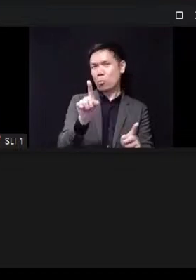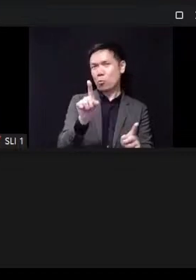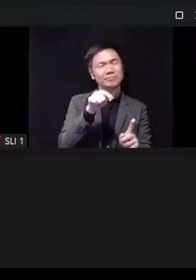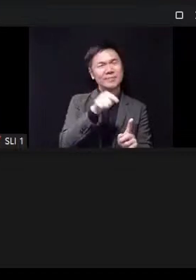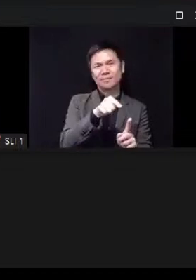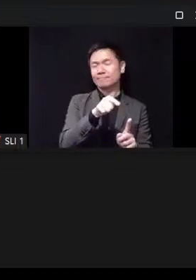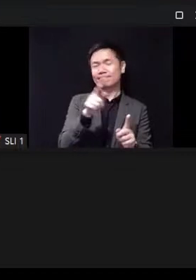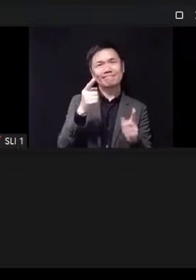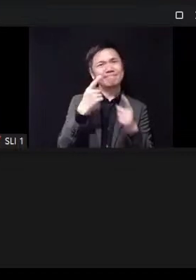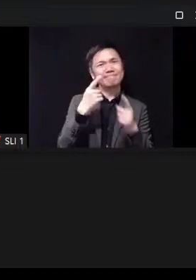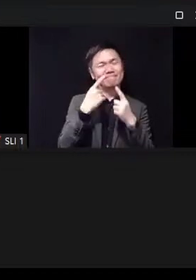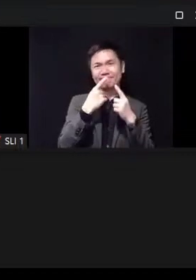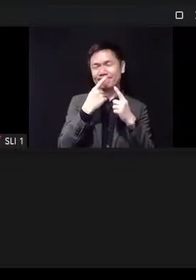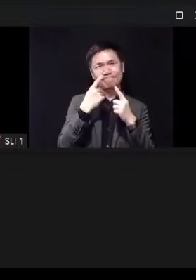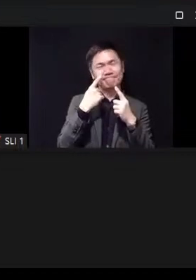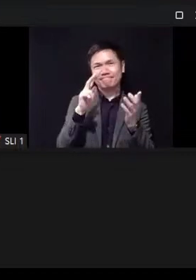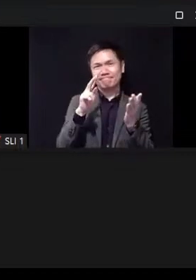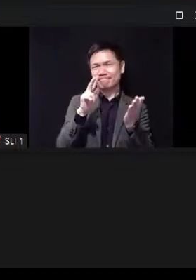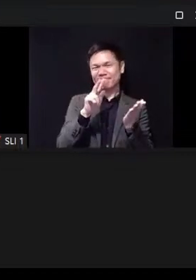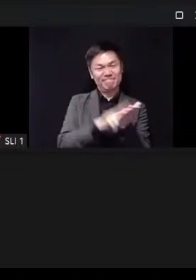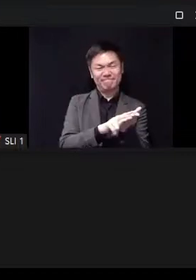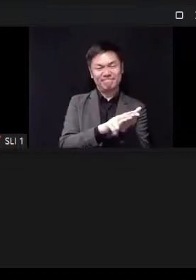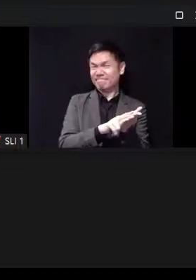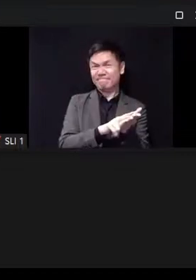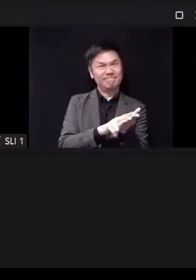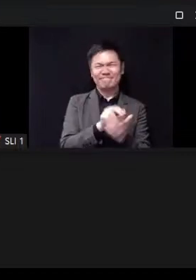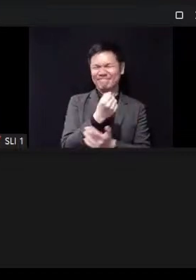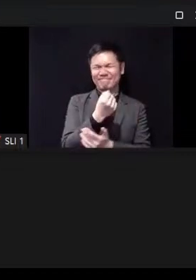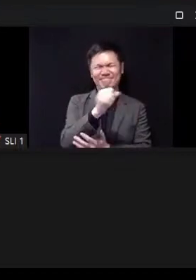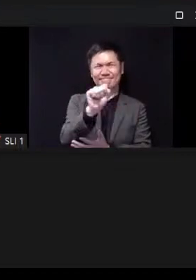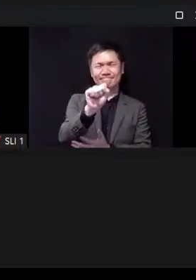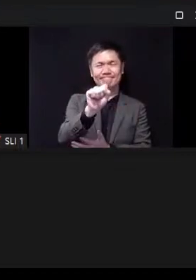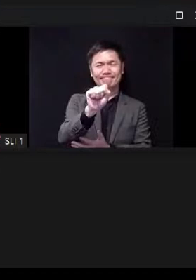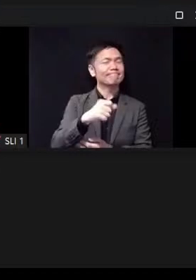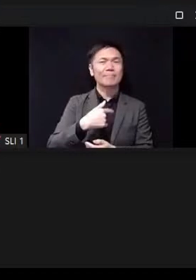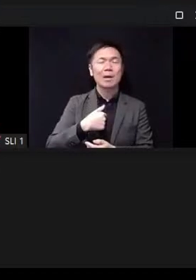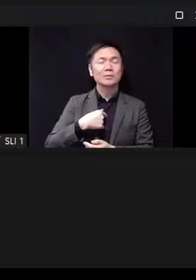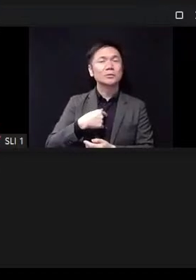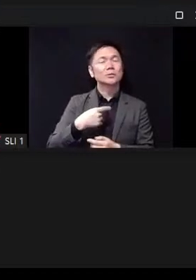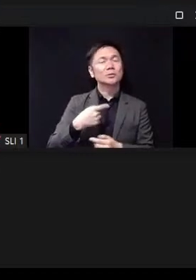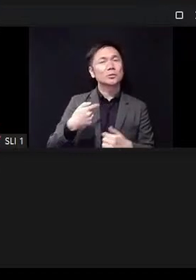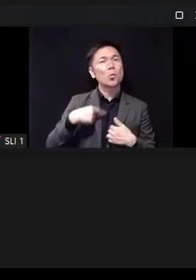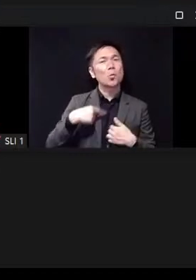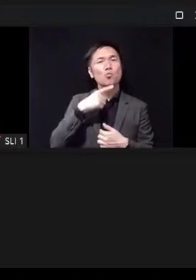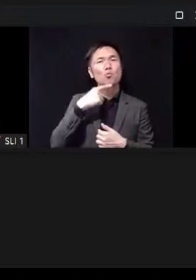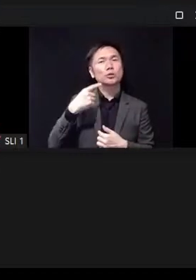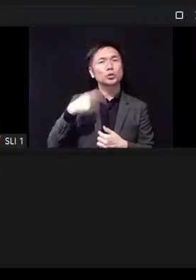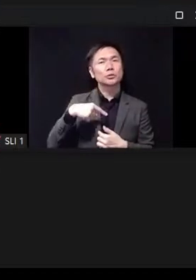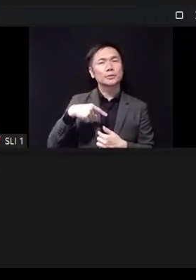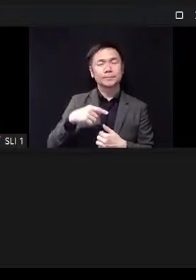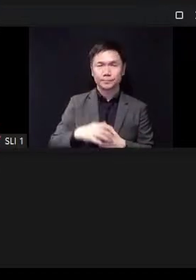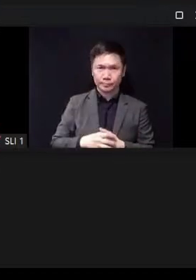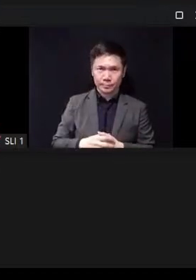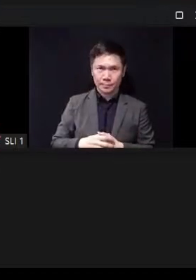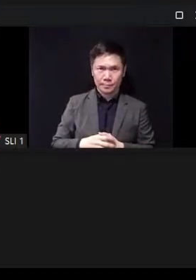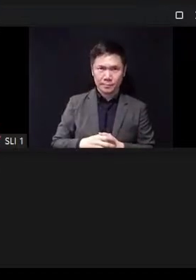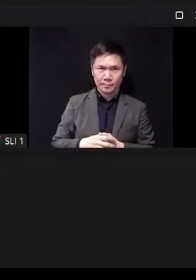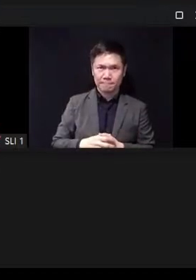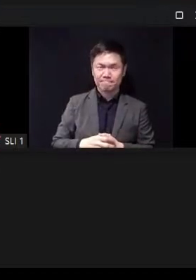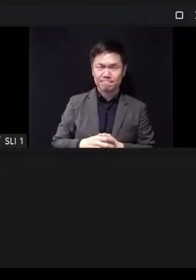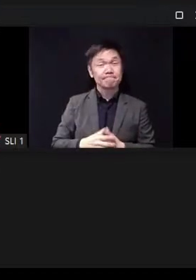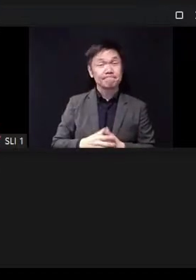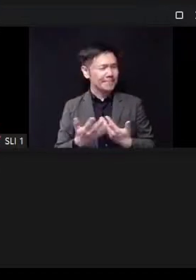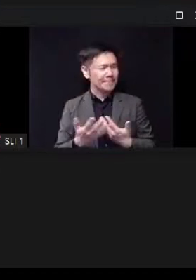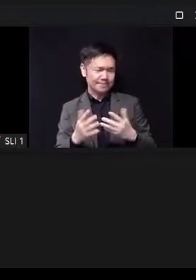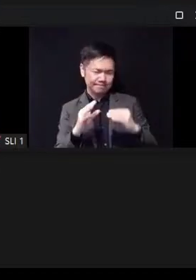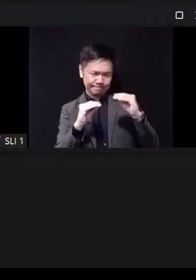В этой связи мы предлагаем в качестве компромиссной формулировки для рекомендации